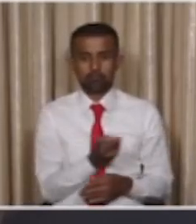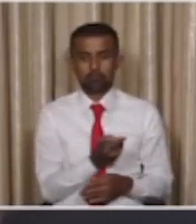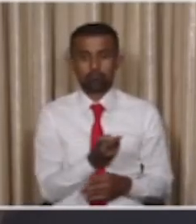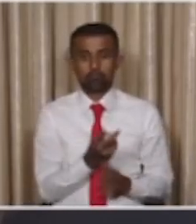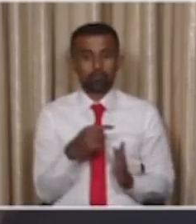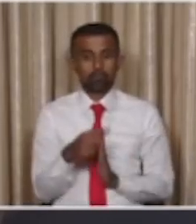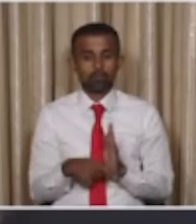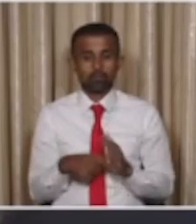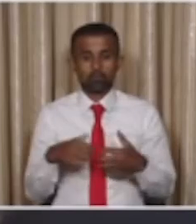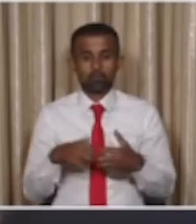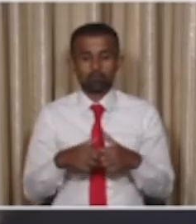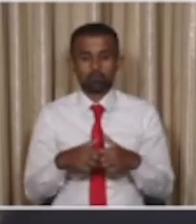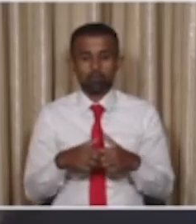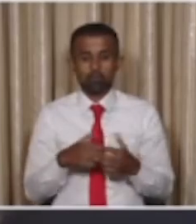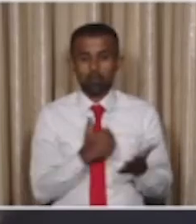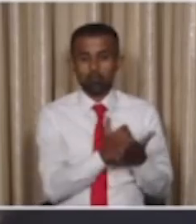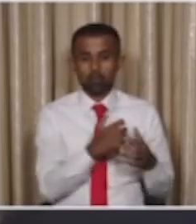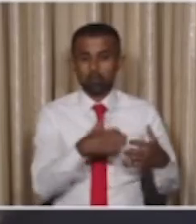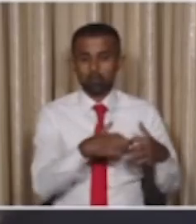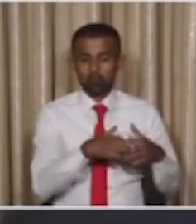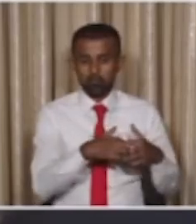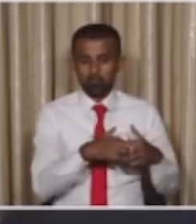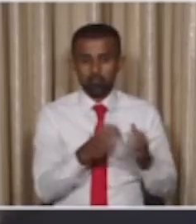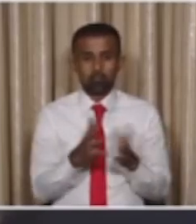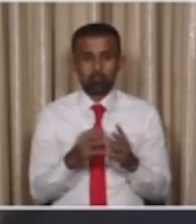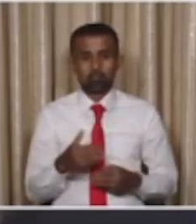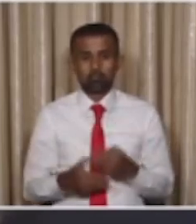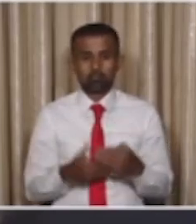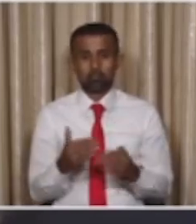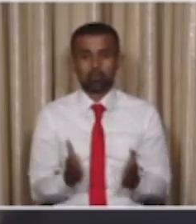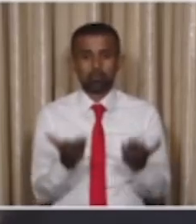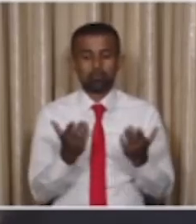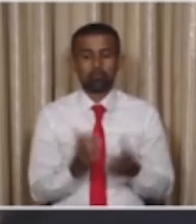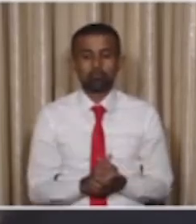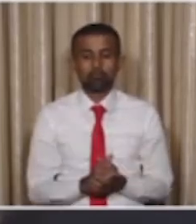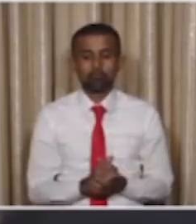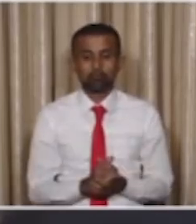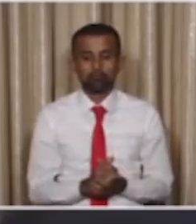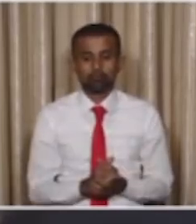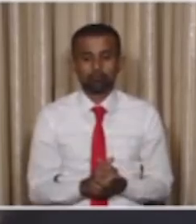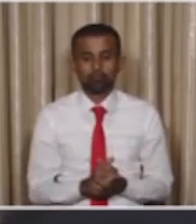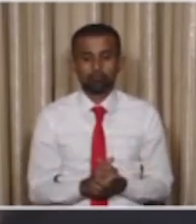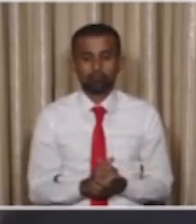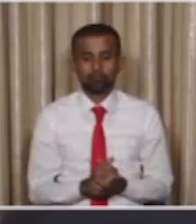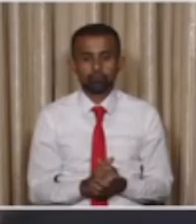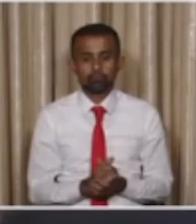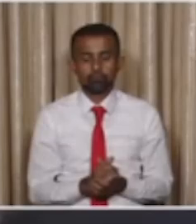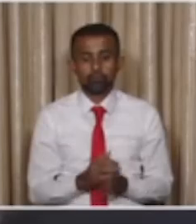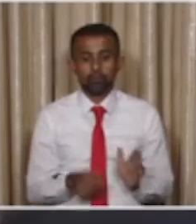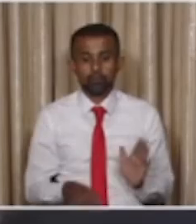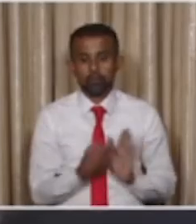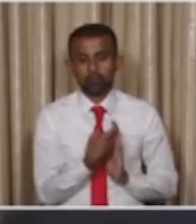රටේ ගැටලුවත් මහ බැංකුවේ ගැටලුවත් විසඳගෙන ඉස්සරහට යන්න ඕන නිසා. ඒ නිසා මේ